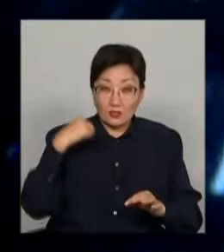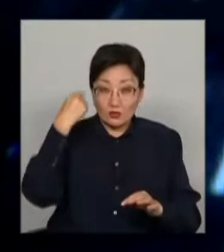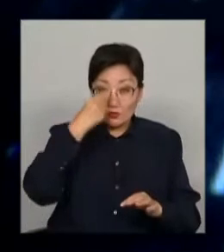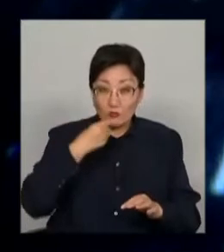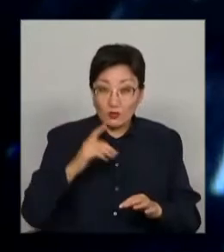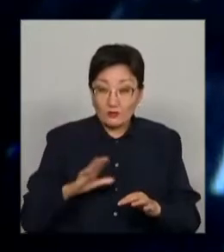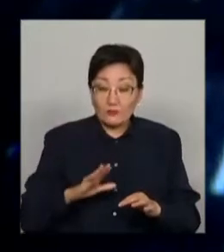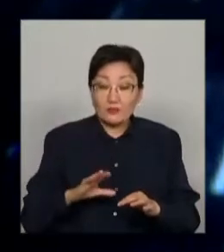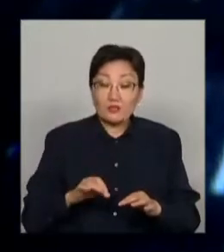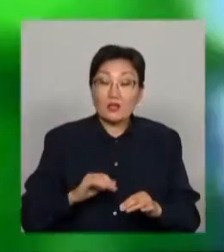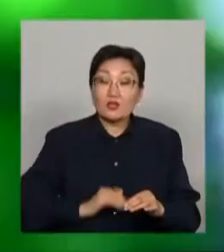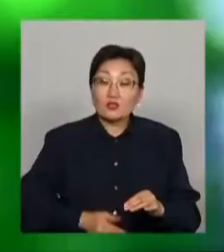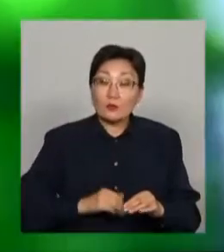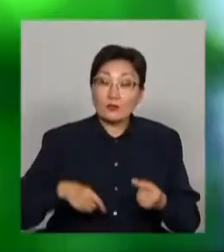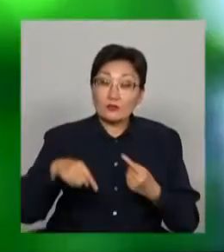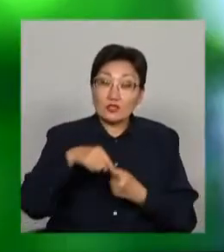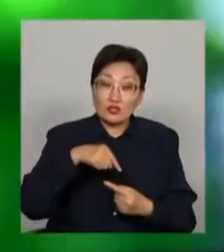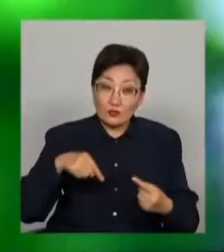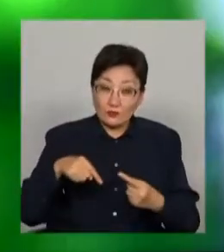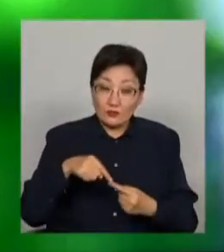сонымен қатар жеке кәсіпкерлер де